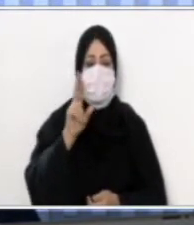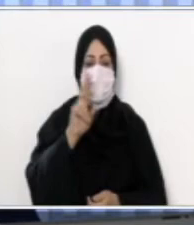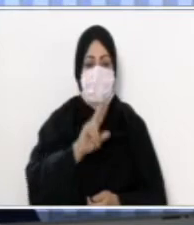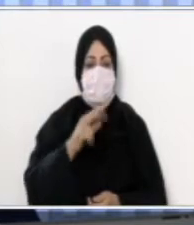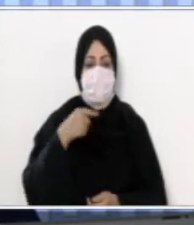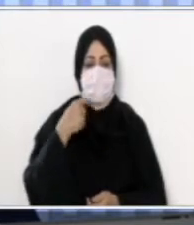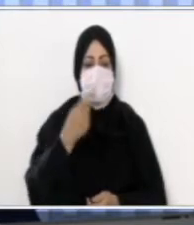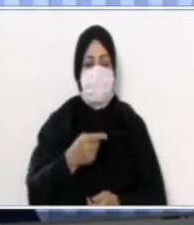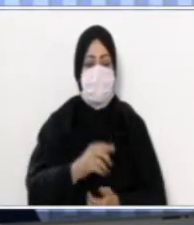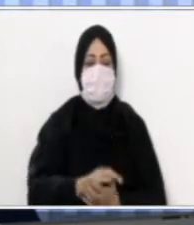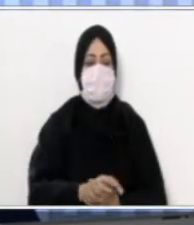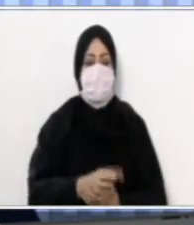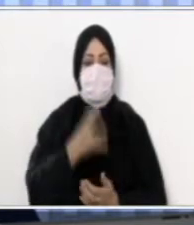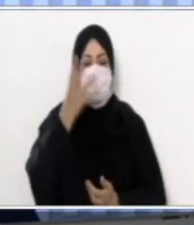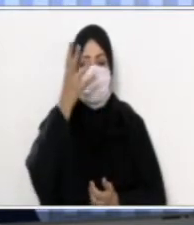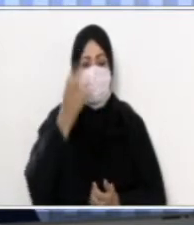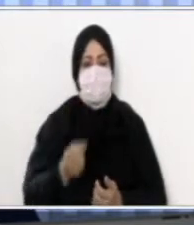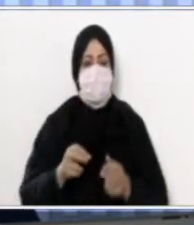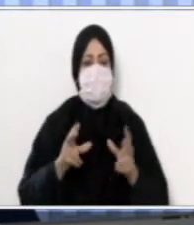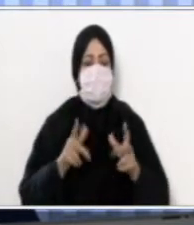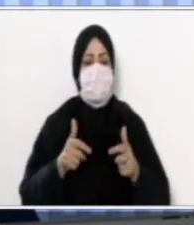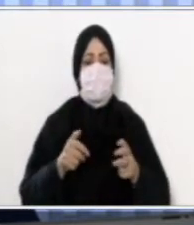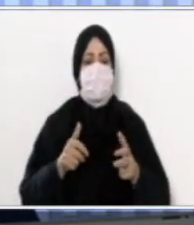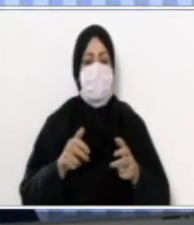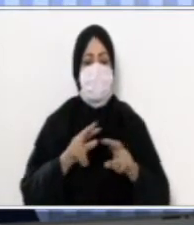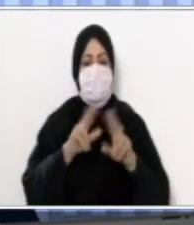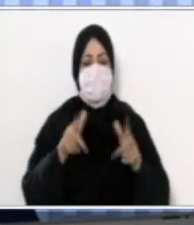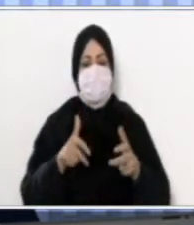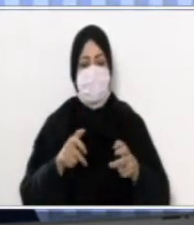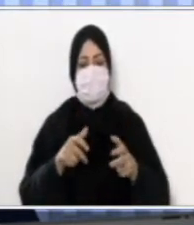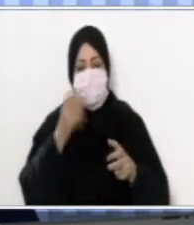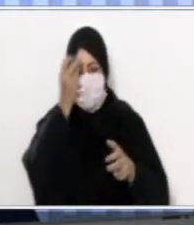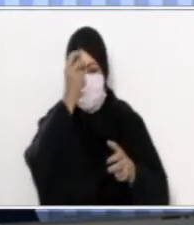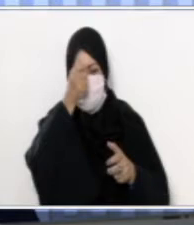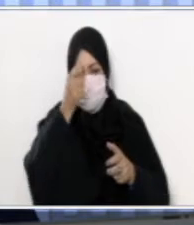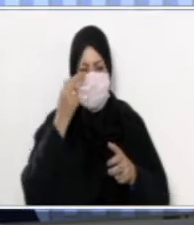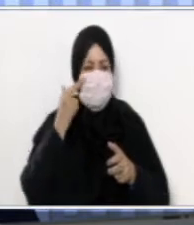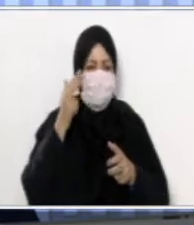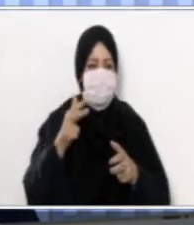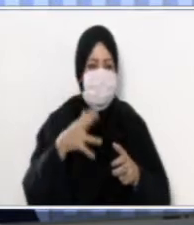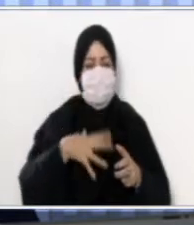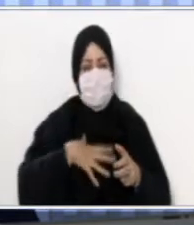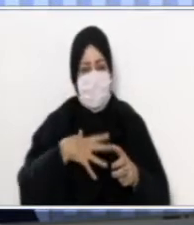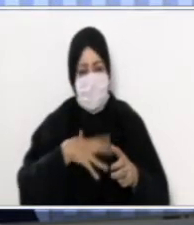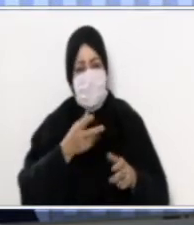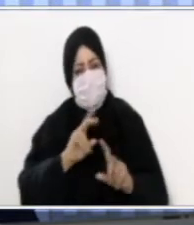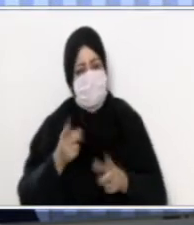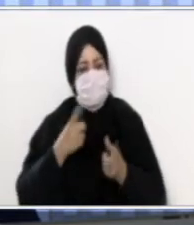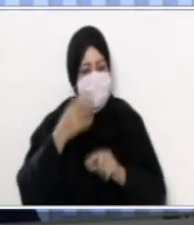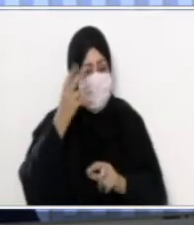حرام ولا حلال؟ واضح إن شاء الله. مع السلامة جزاك الله خير. وإياكم إن شاء